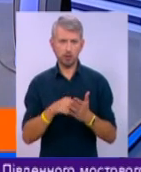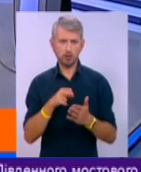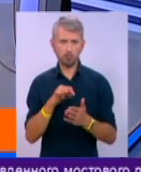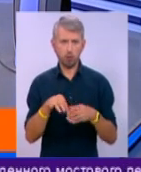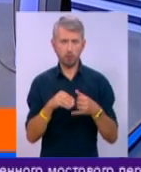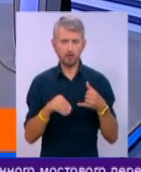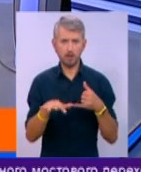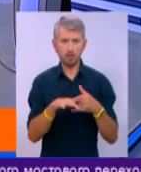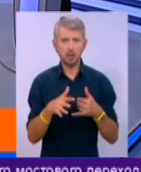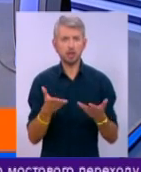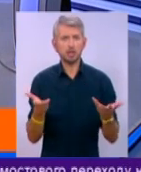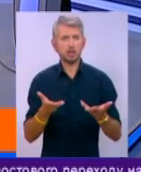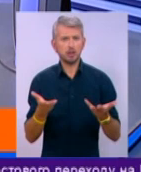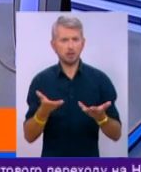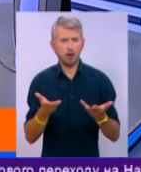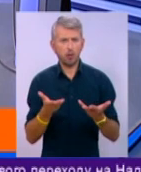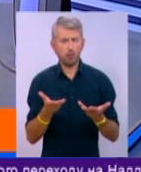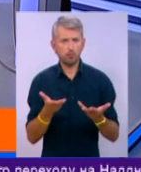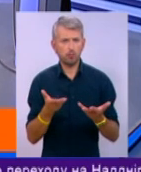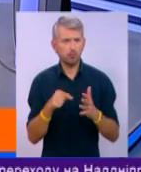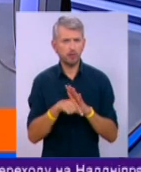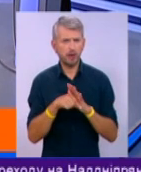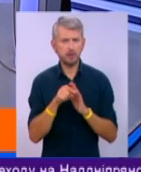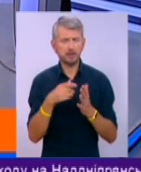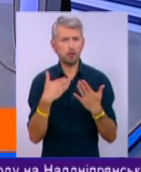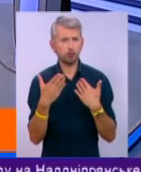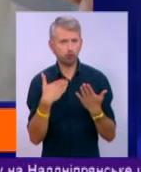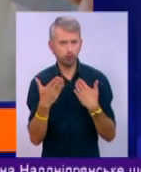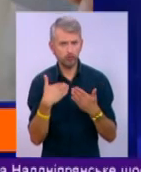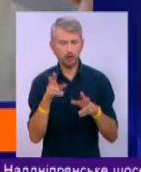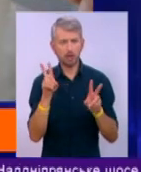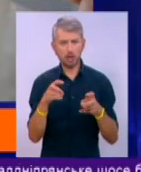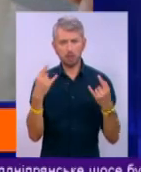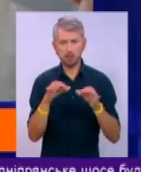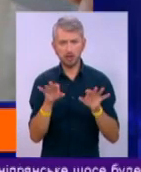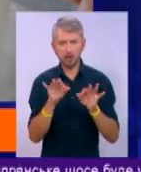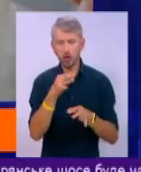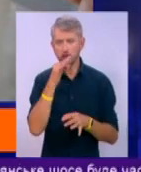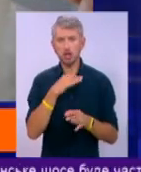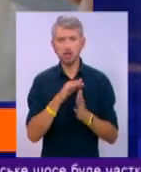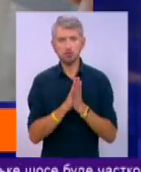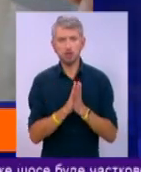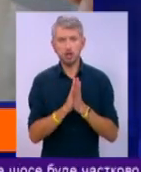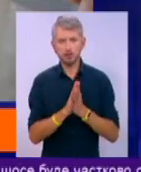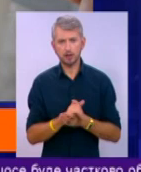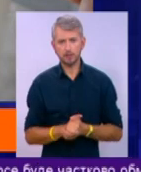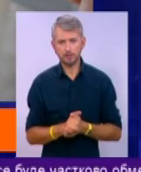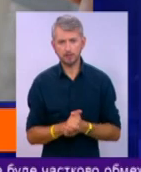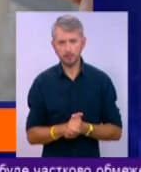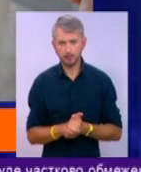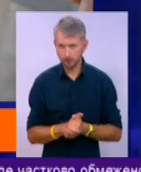землі. В якомусь сенсі це стосується теми передачі. Скажіть, будь ласка.